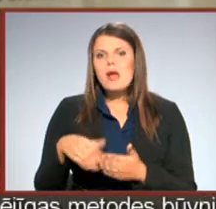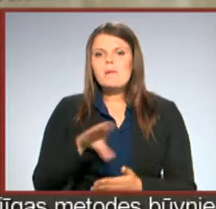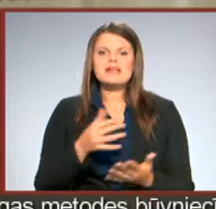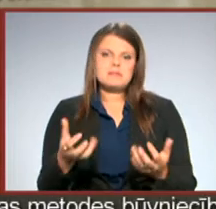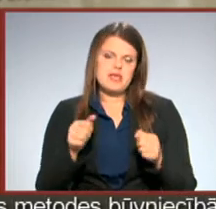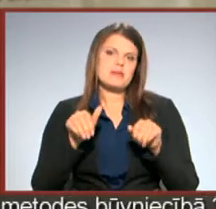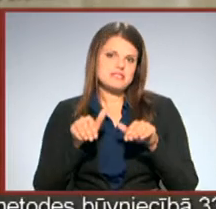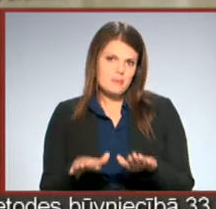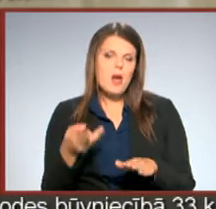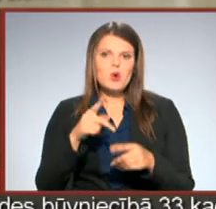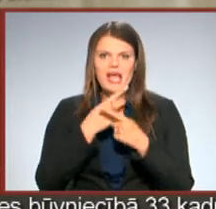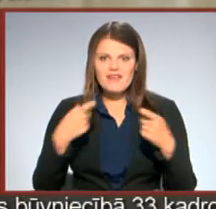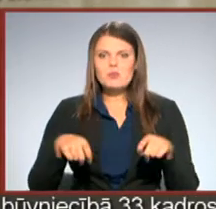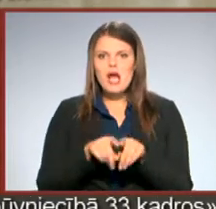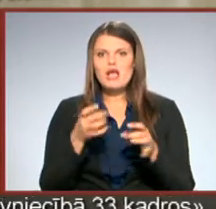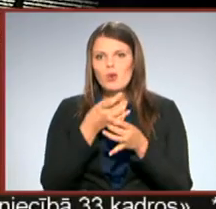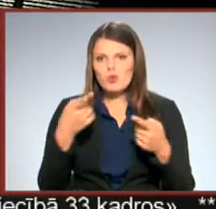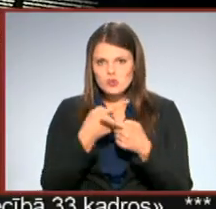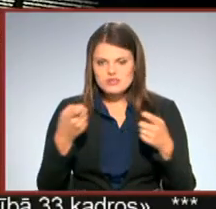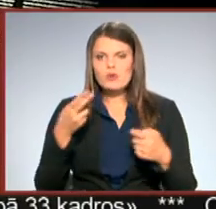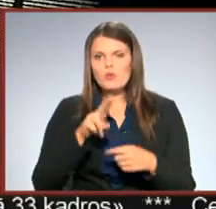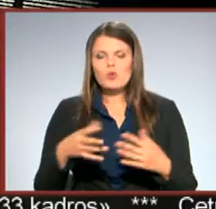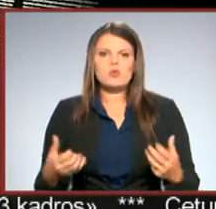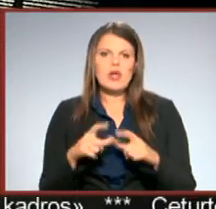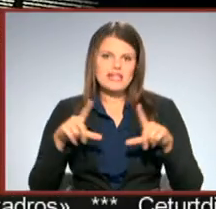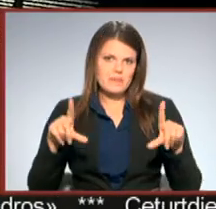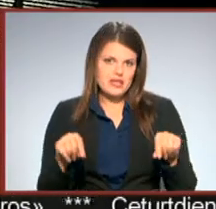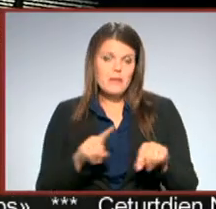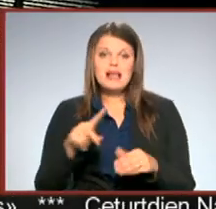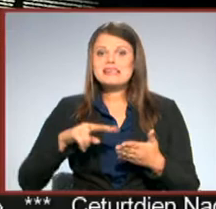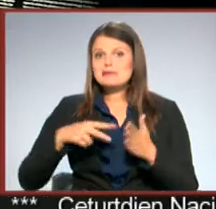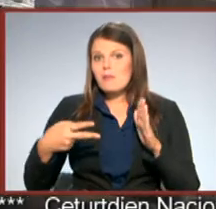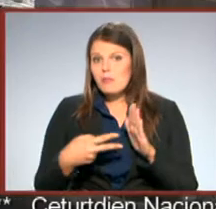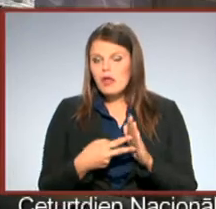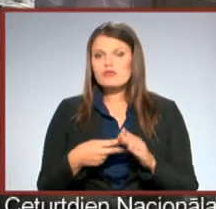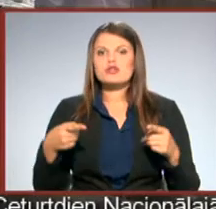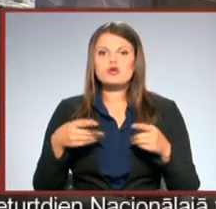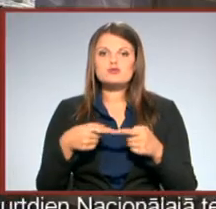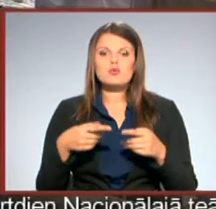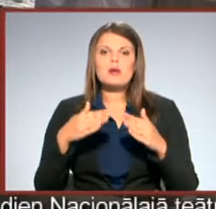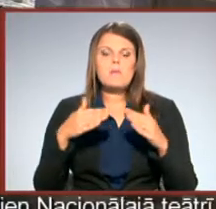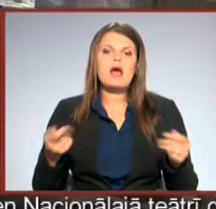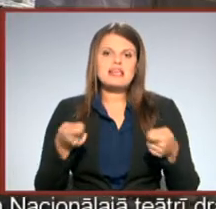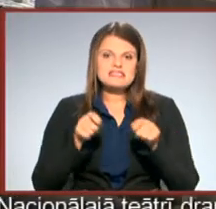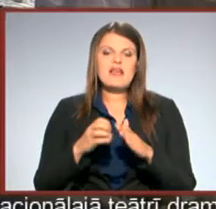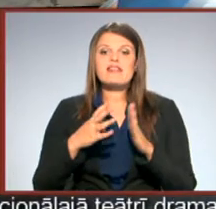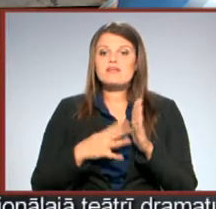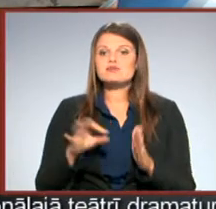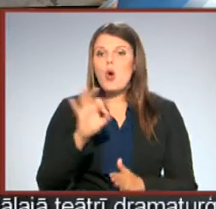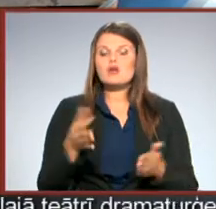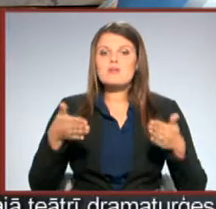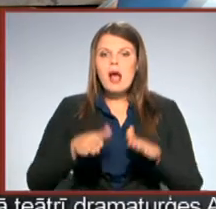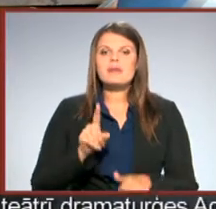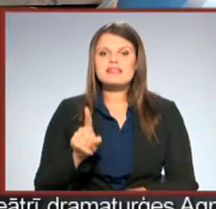pieņemsim lēmumu un informēsim arī kultūras ministriju un nodibinājumu. Līdz plānotajai stūra mājas slēgšanai 19. Oktobrim atlicis